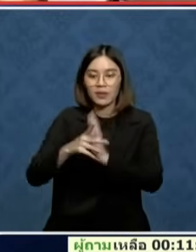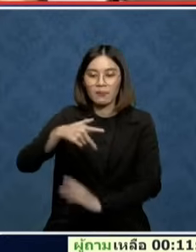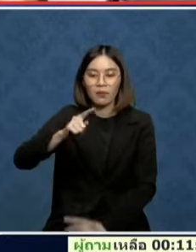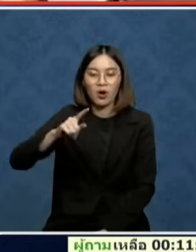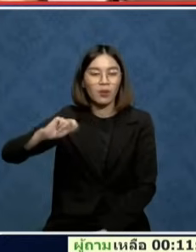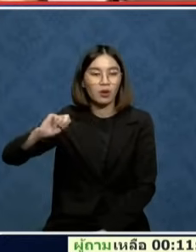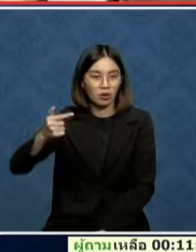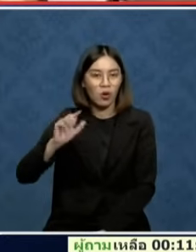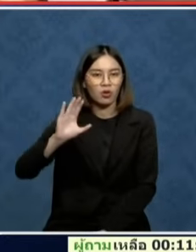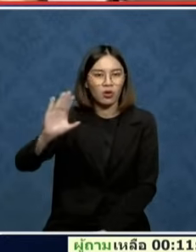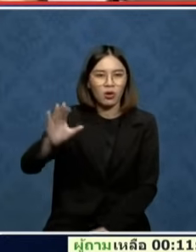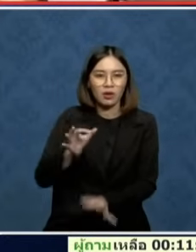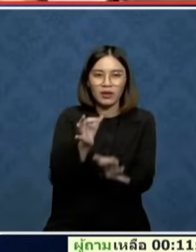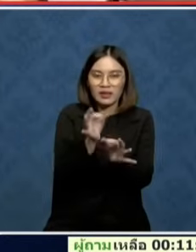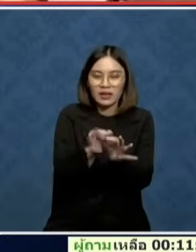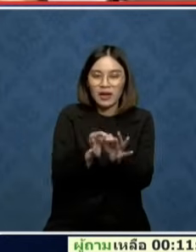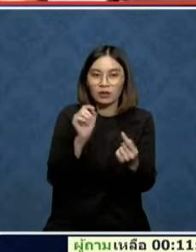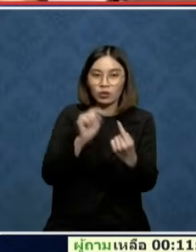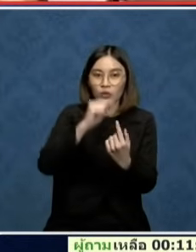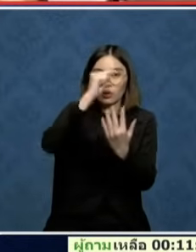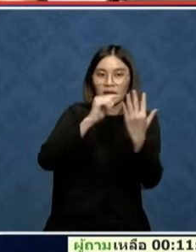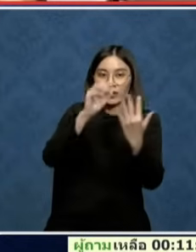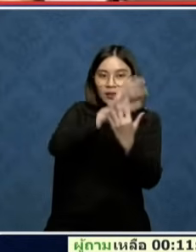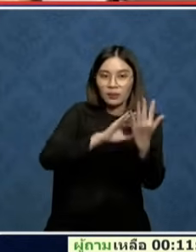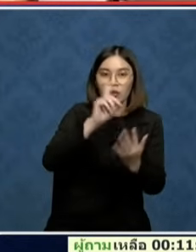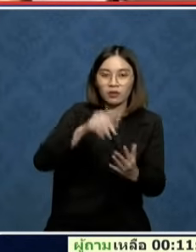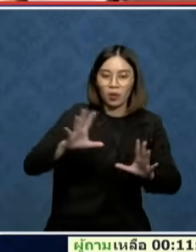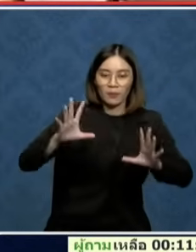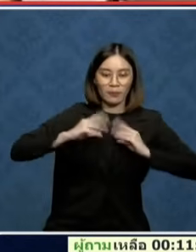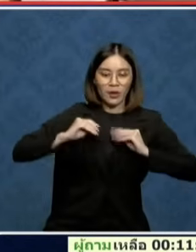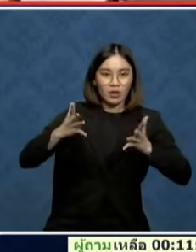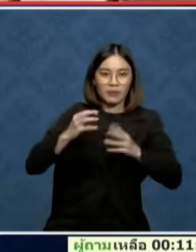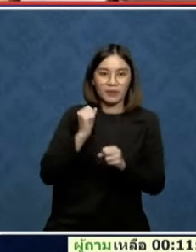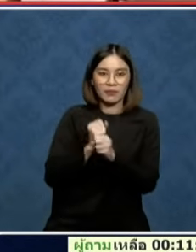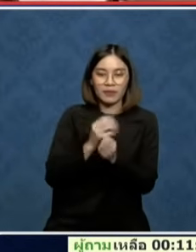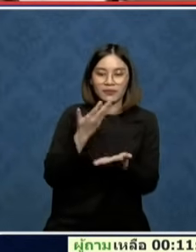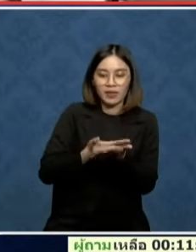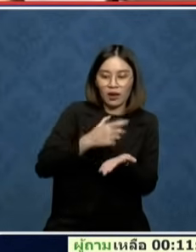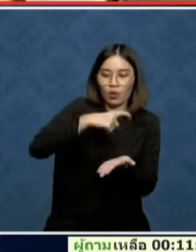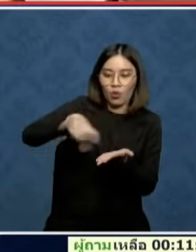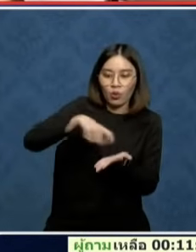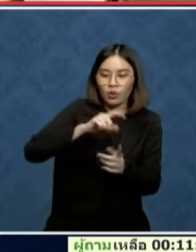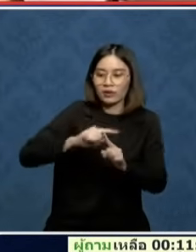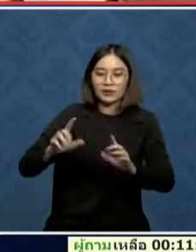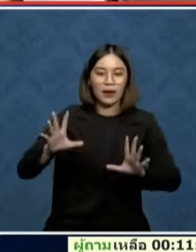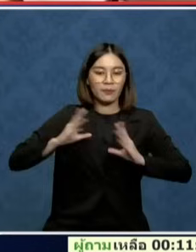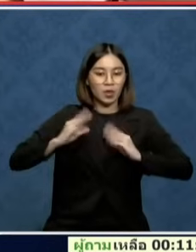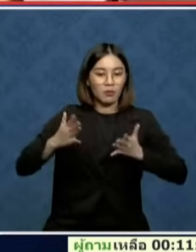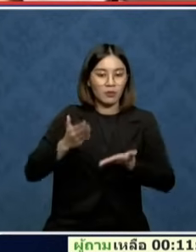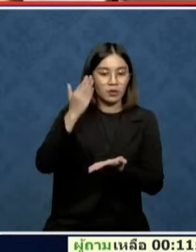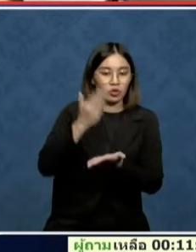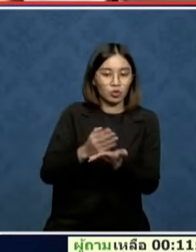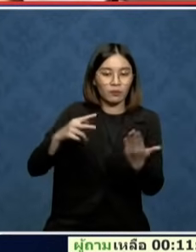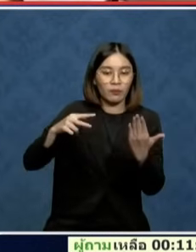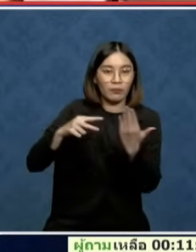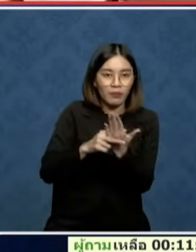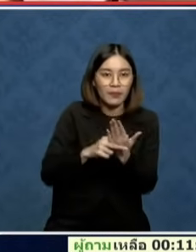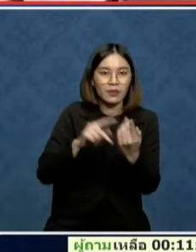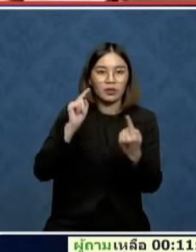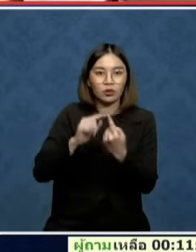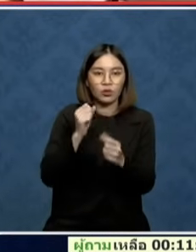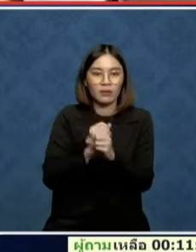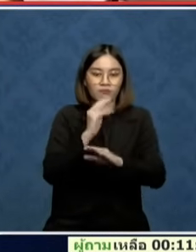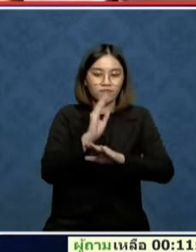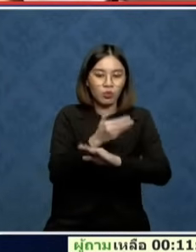งธนาคารฝั่งประเทศไทยจะต้องปฏิเสธการทำธุรกรรมและยุติความสัมพันธ์ทางธุ